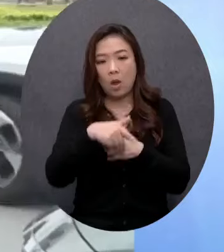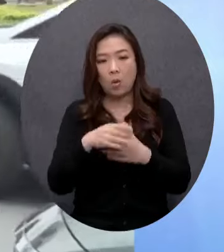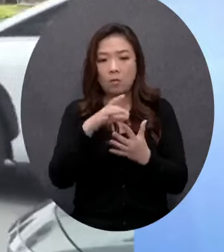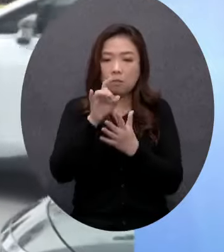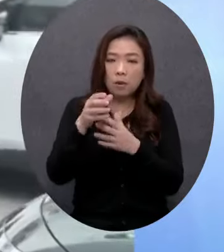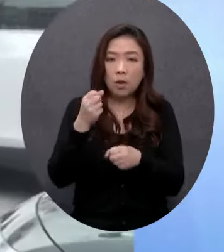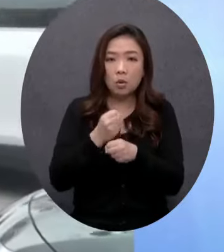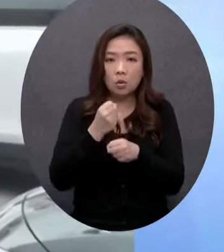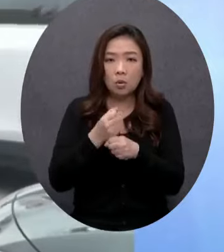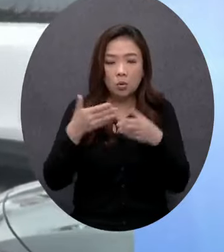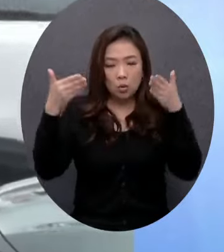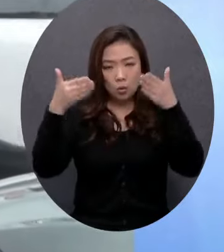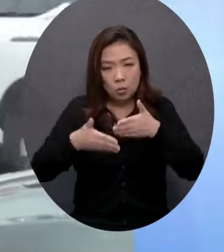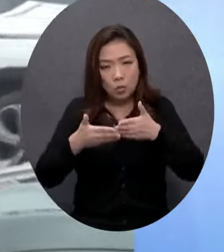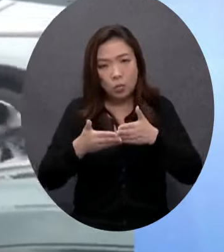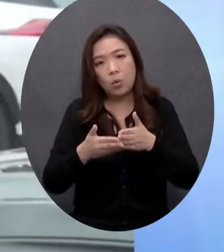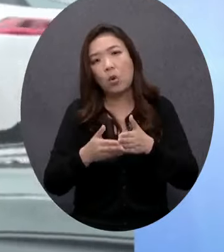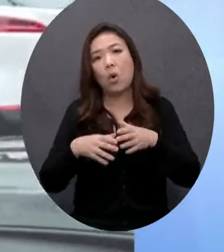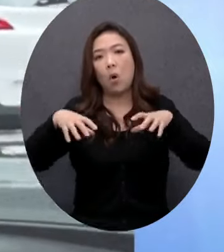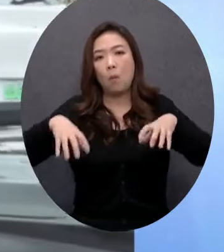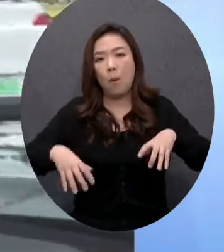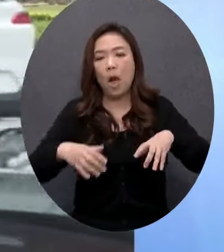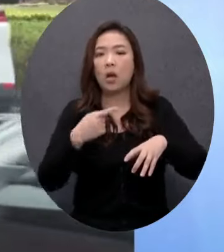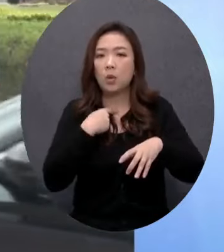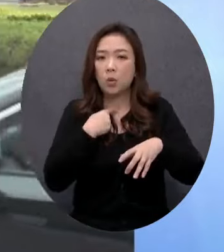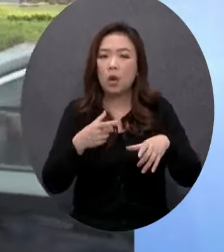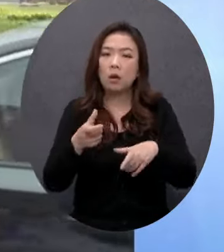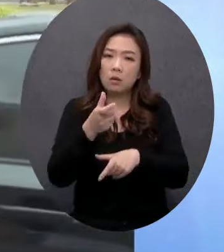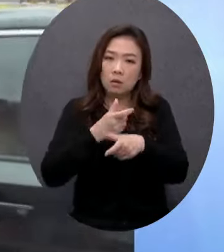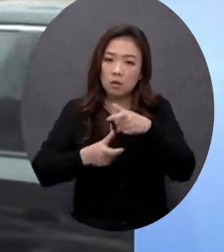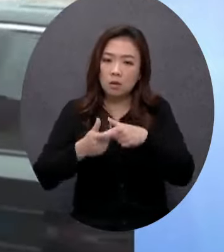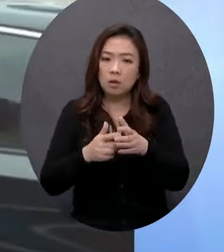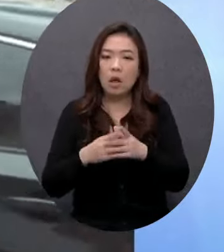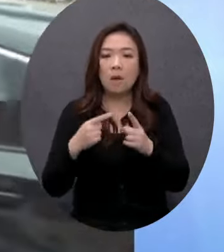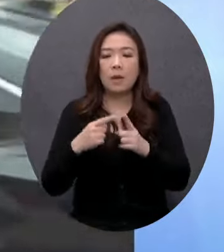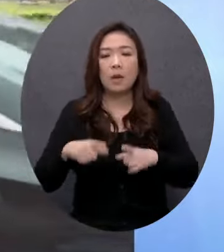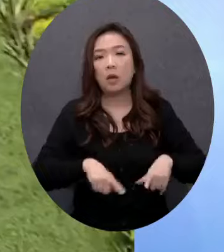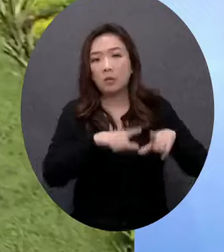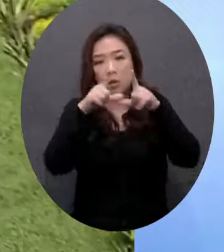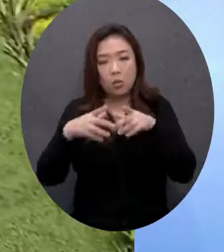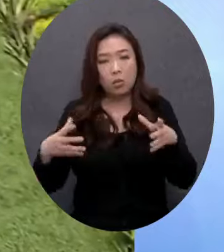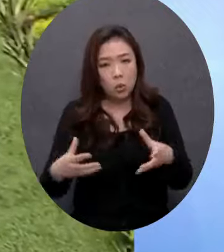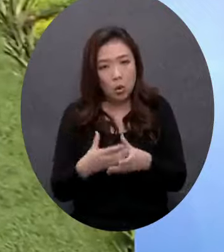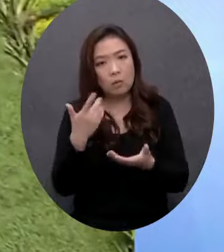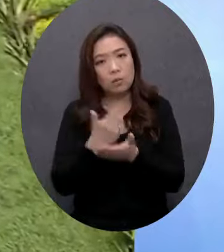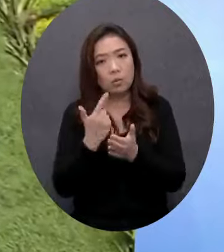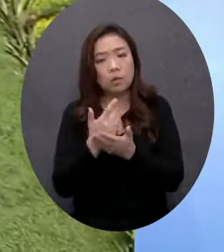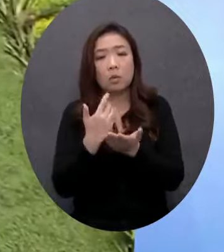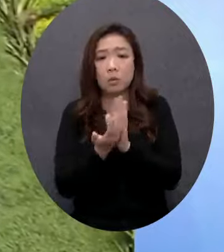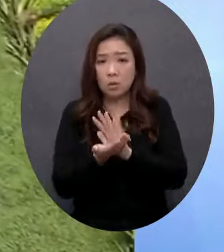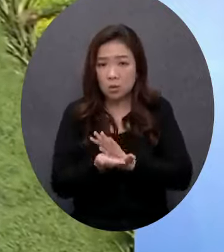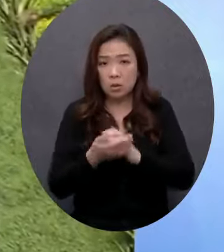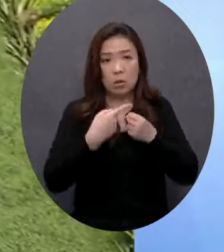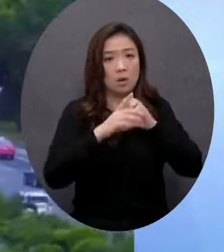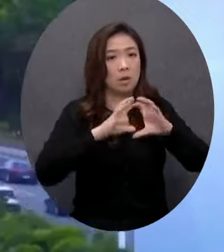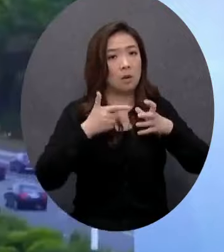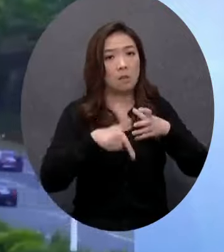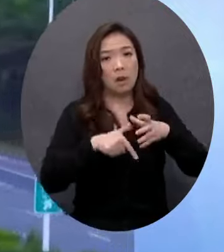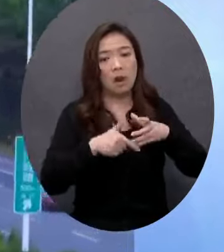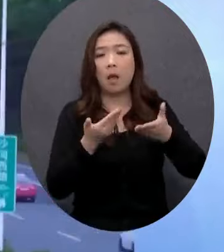作聚焦要素跨境流动、营商环境和民生融合等重点领域，和第一批案例相